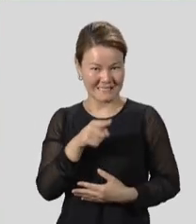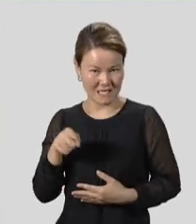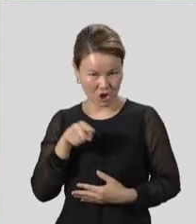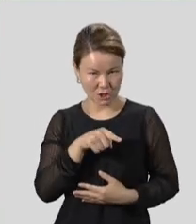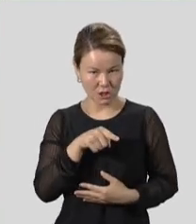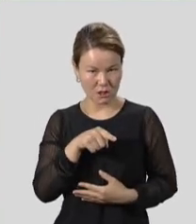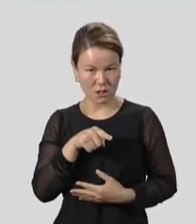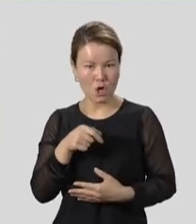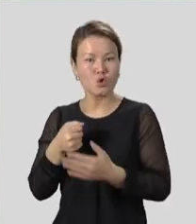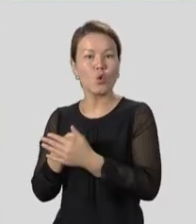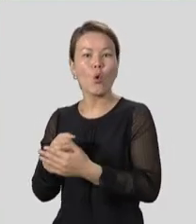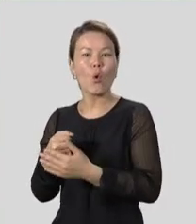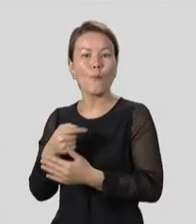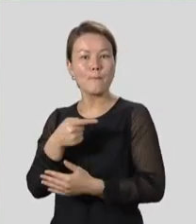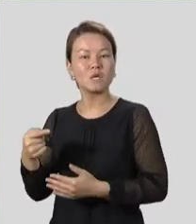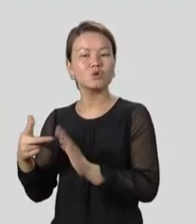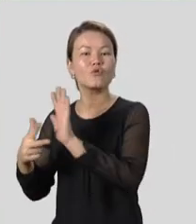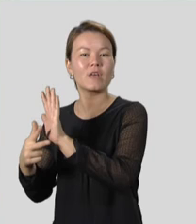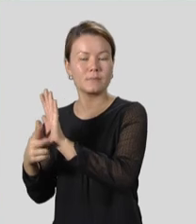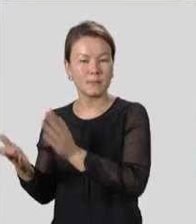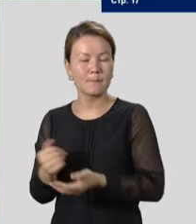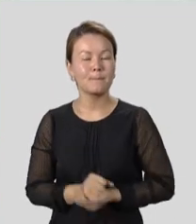бесконечности до минус 8.